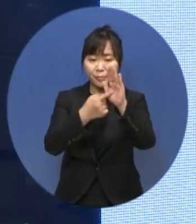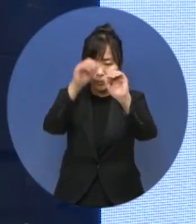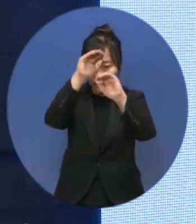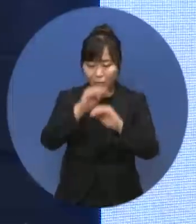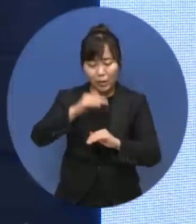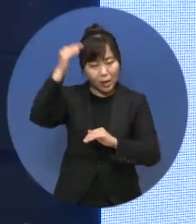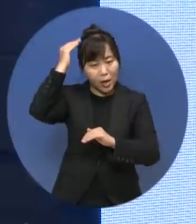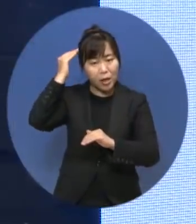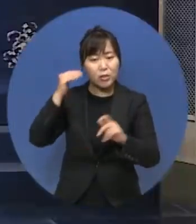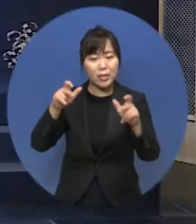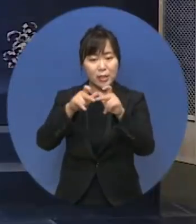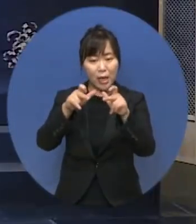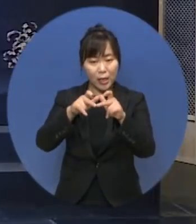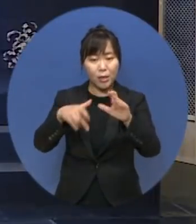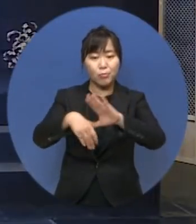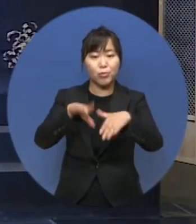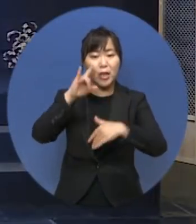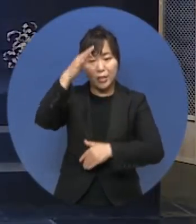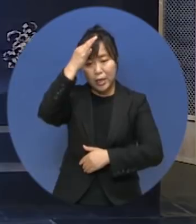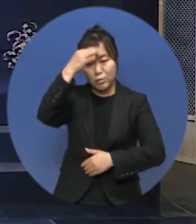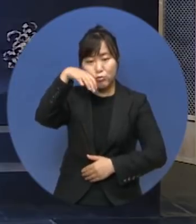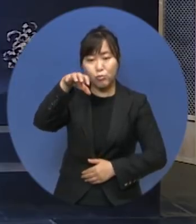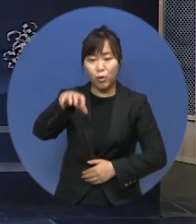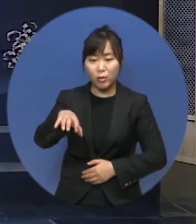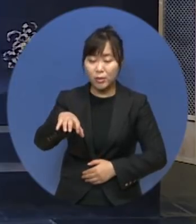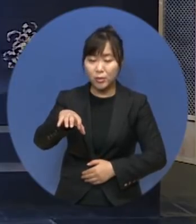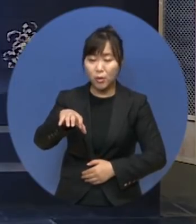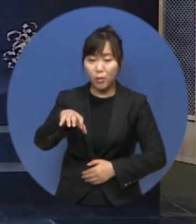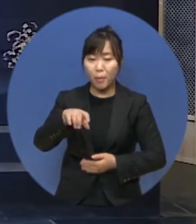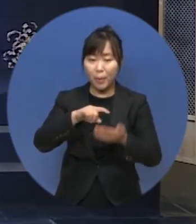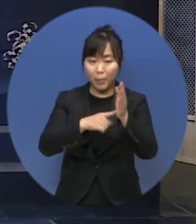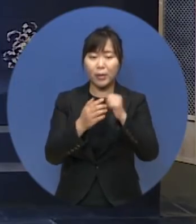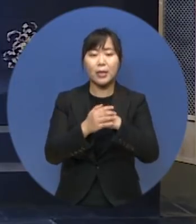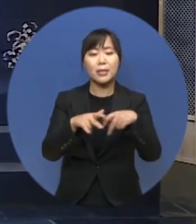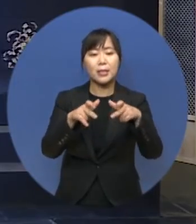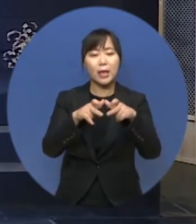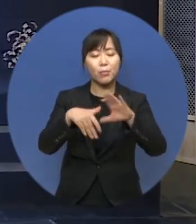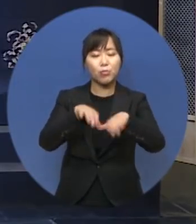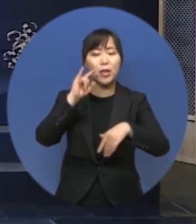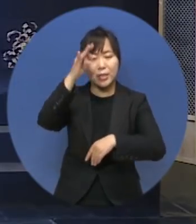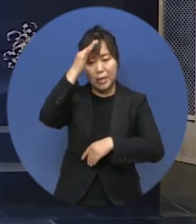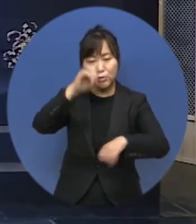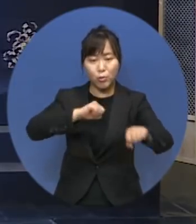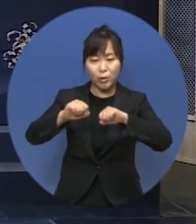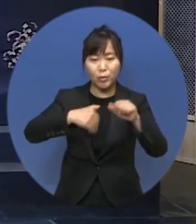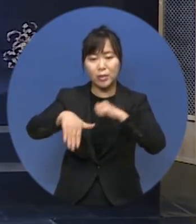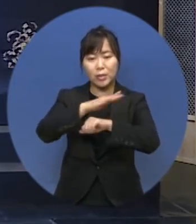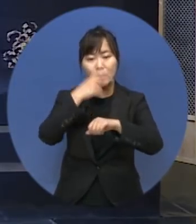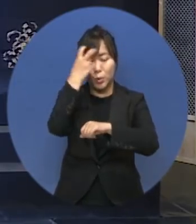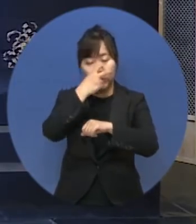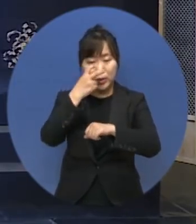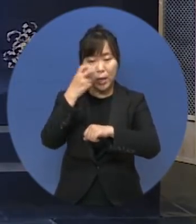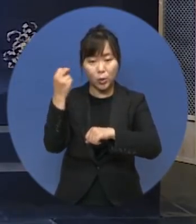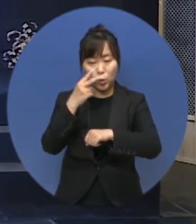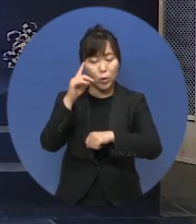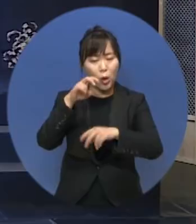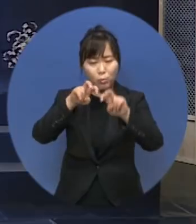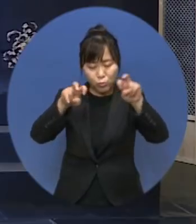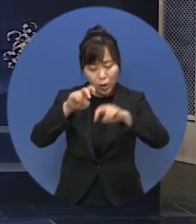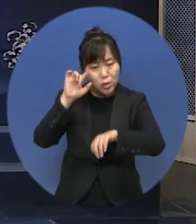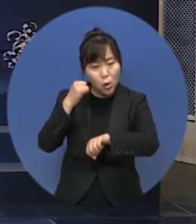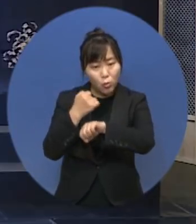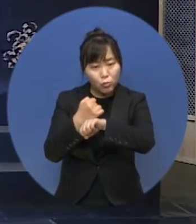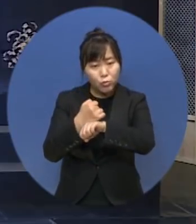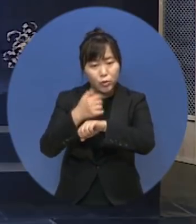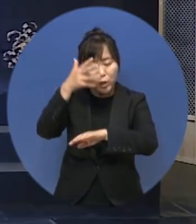내용은 한국장애인 문화예술원에서 발주한 장애인 문화예술 활동 실태조사 및 분석 연구 결과를 기반으로